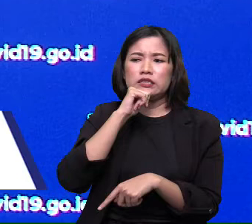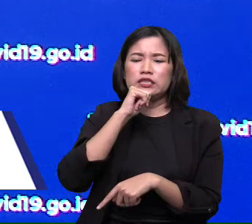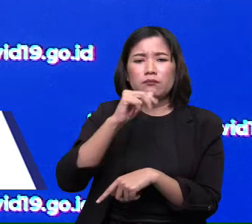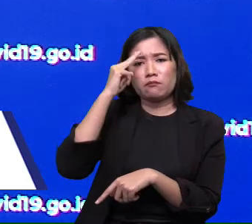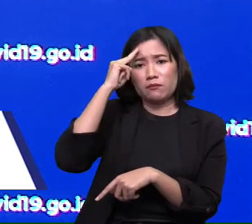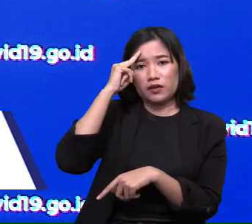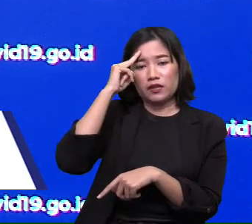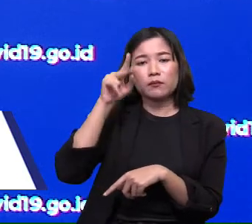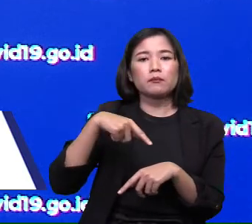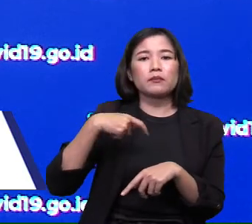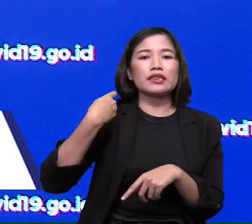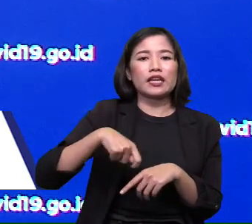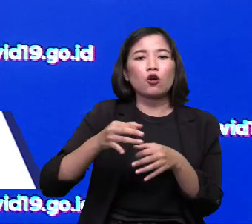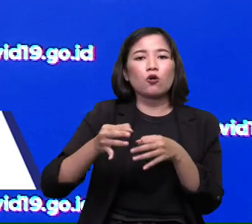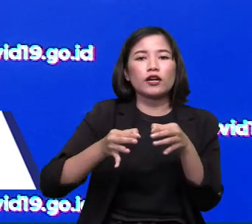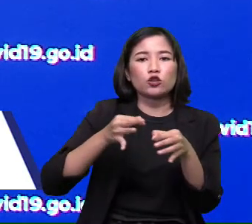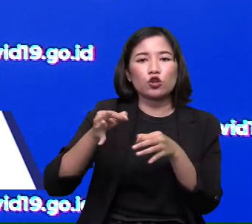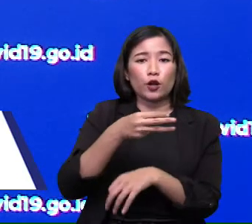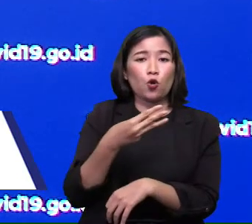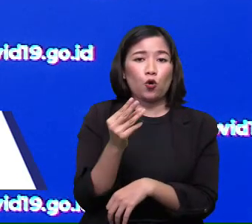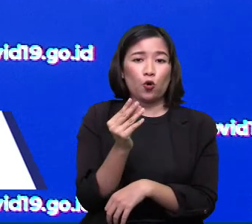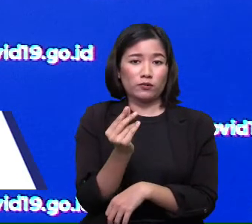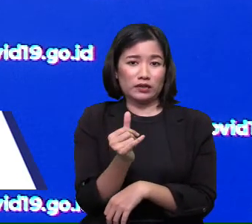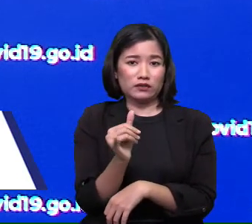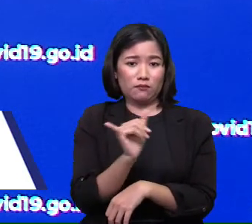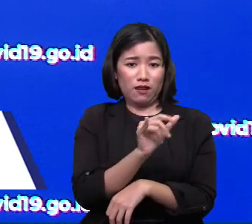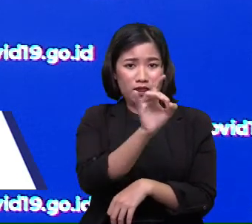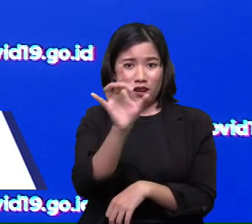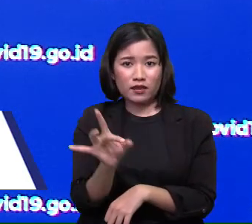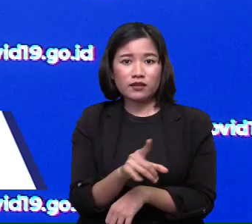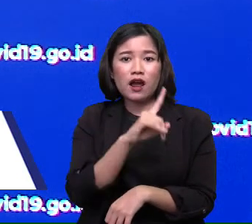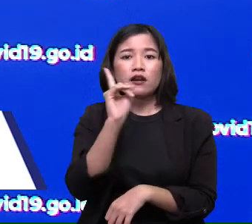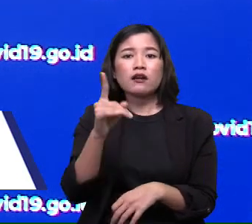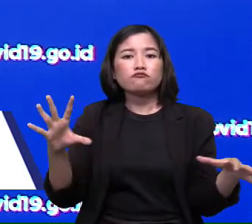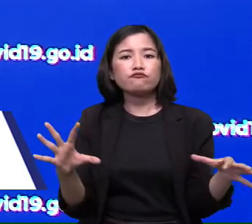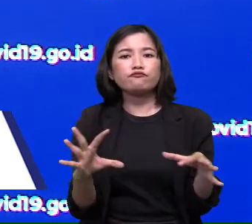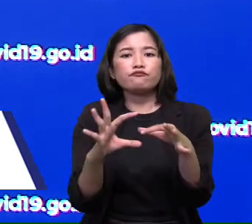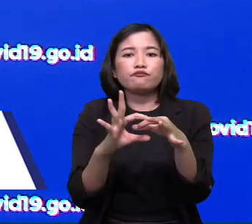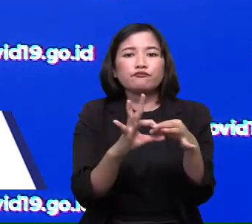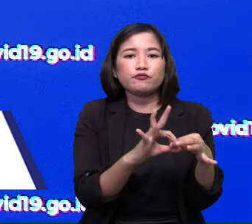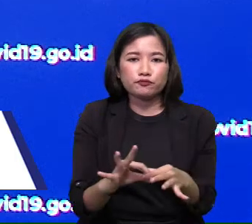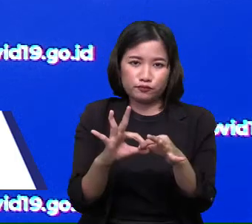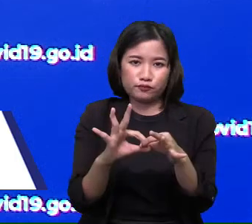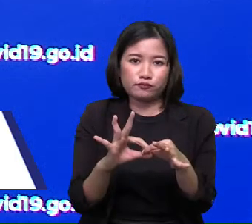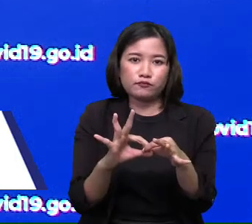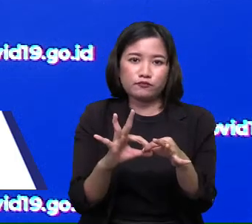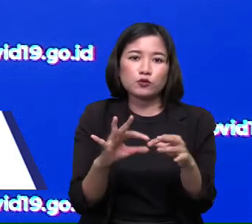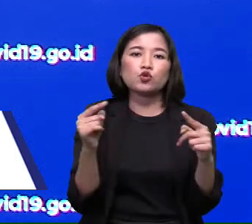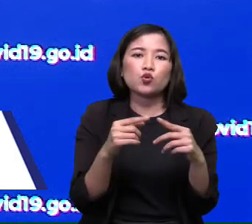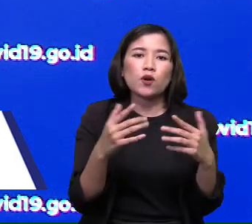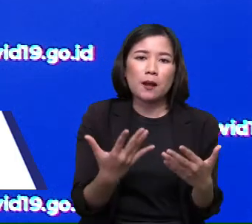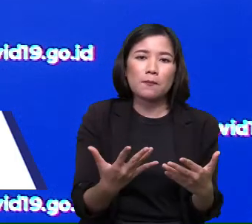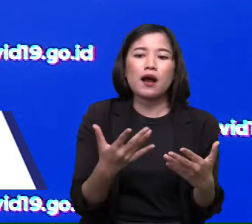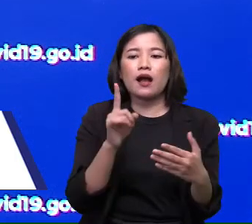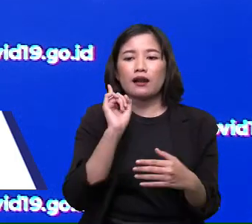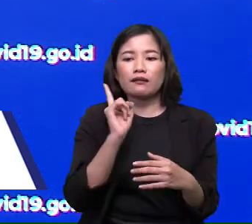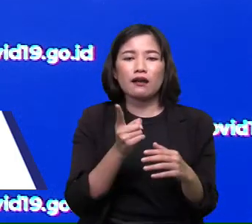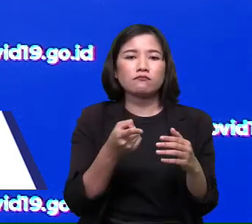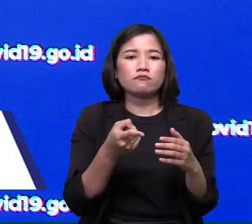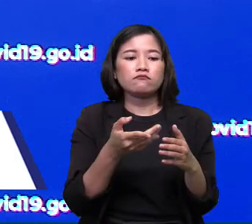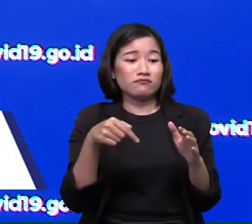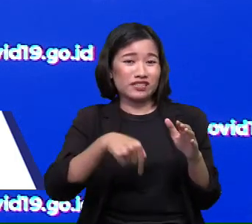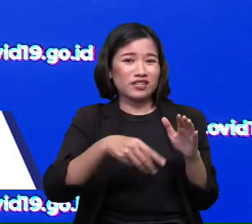perekonomian serta berbagai stakeholder lainnya melakukan kolaborasi lintas sektor dalam bersama-sama menyelesaikan